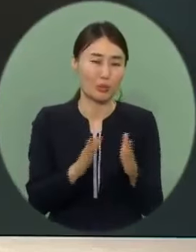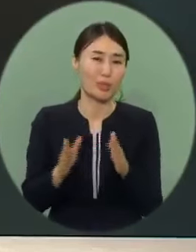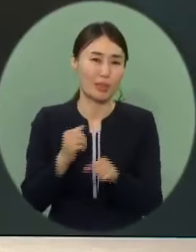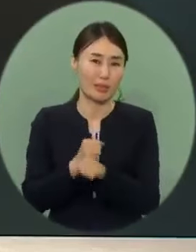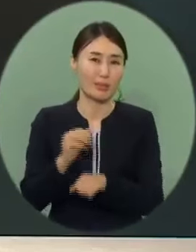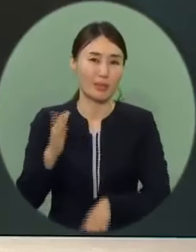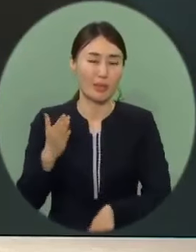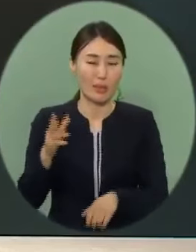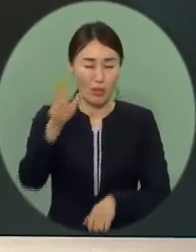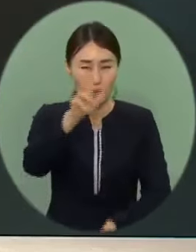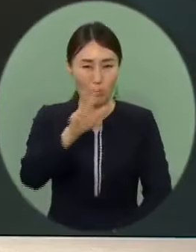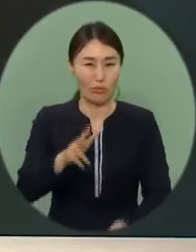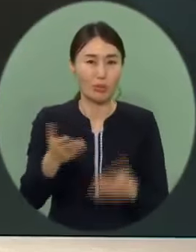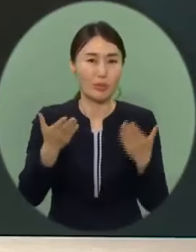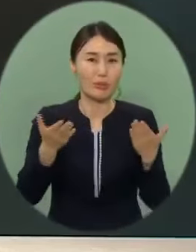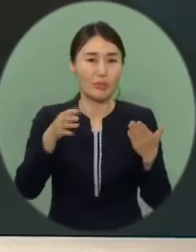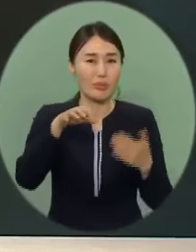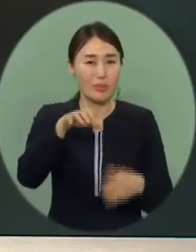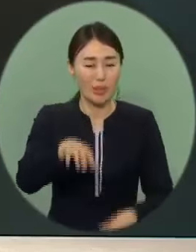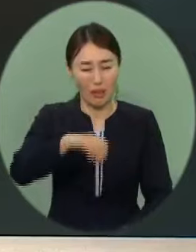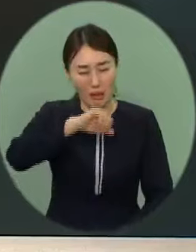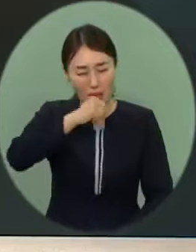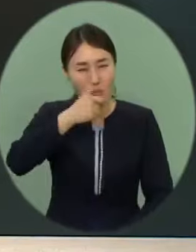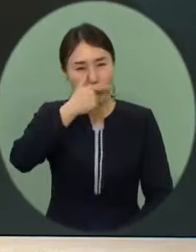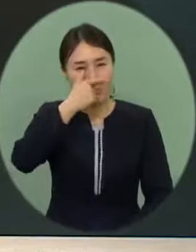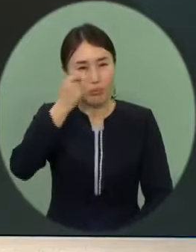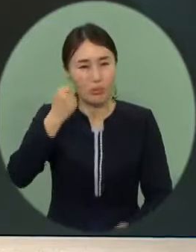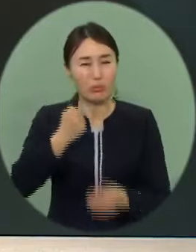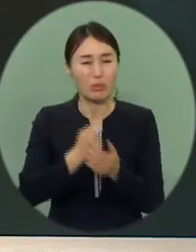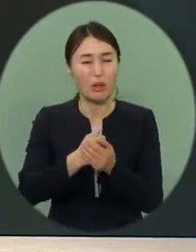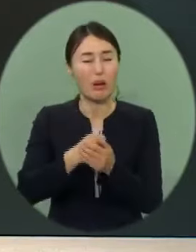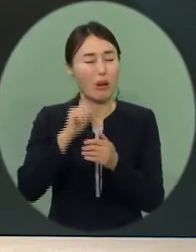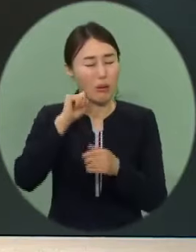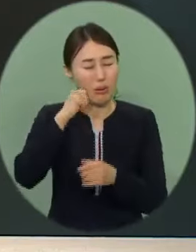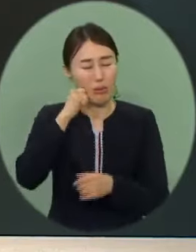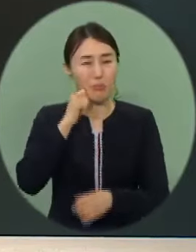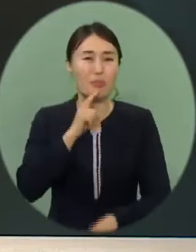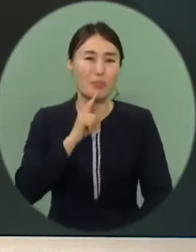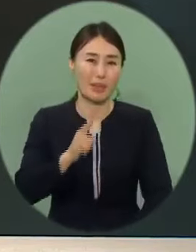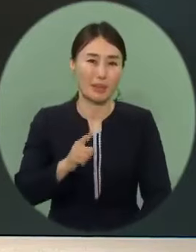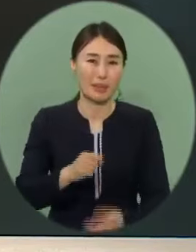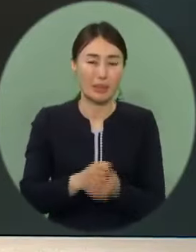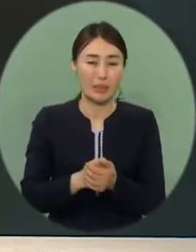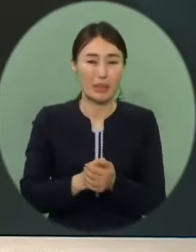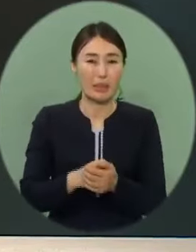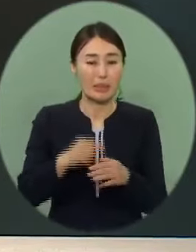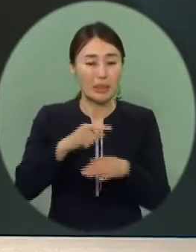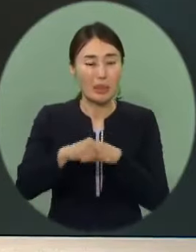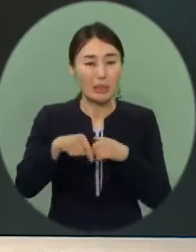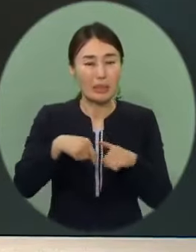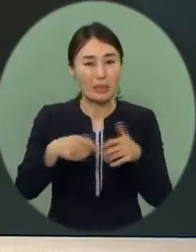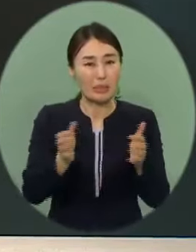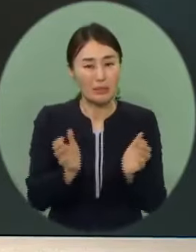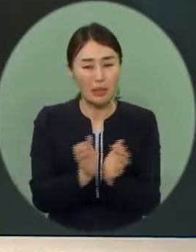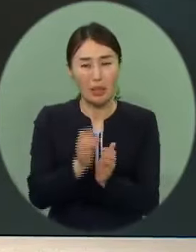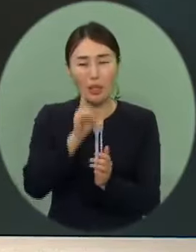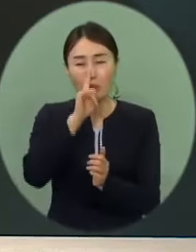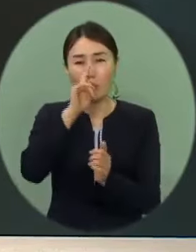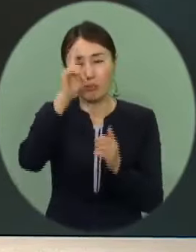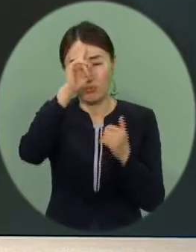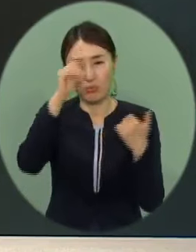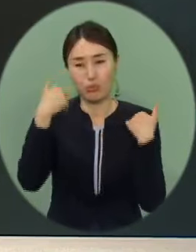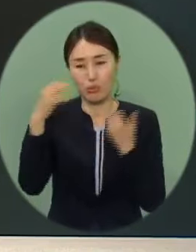전국의 쉼터 대부분이 예산 부족으로 어려움을 호소하고 있습니다 하지만 지자체는 정부지원을 바라보고 있고